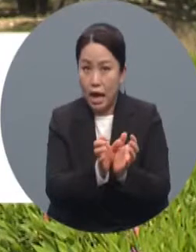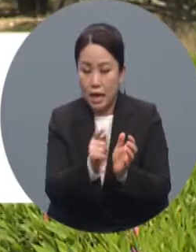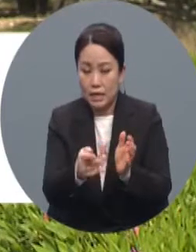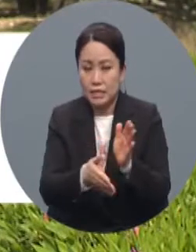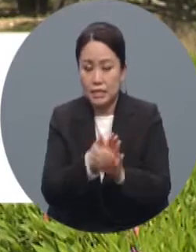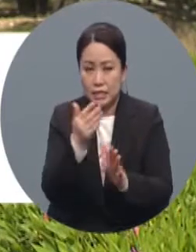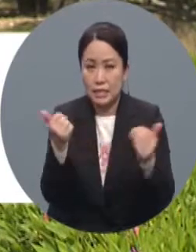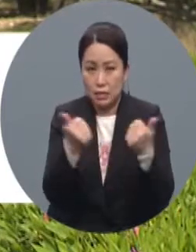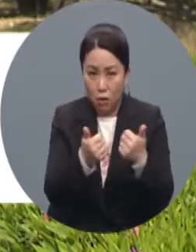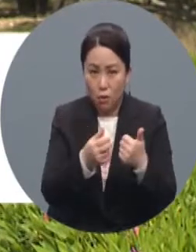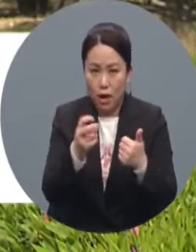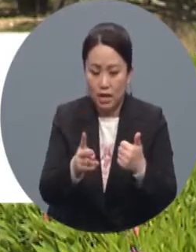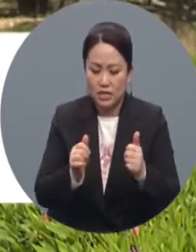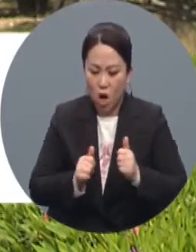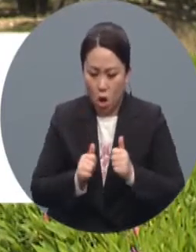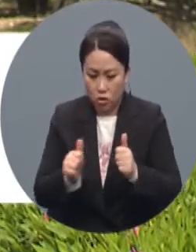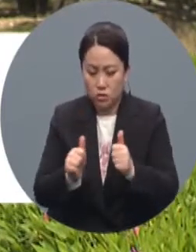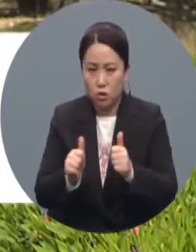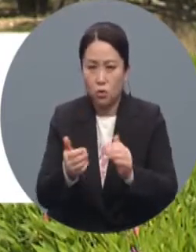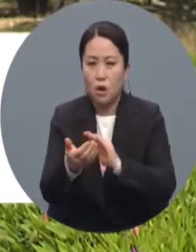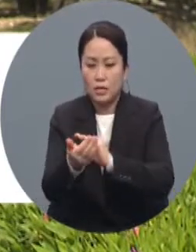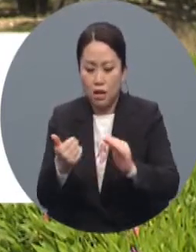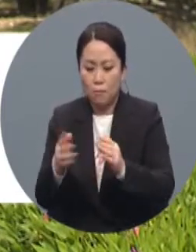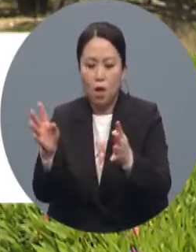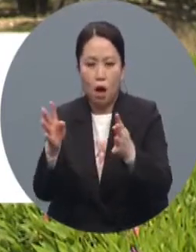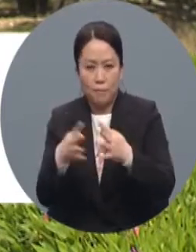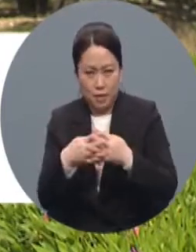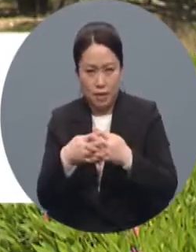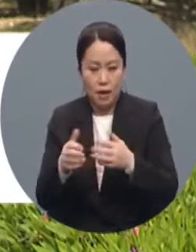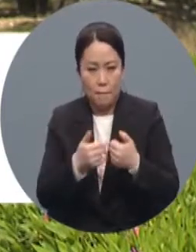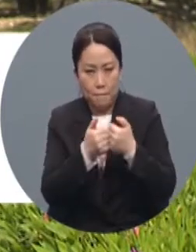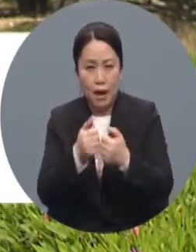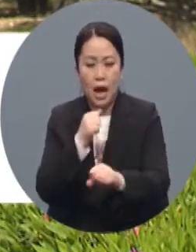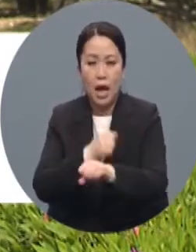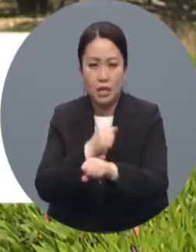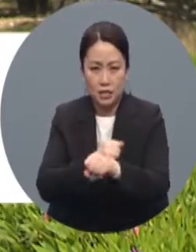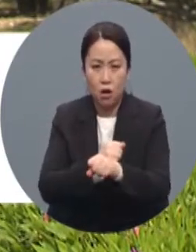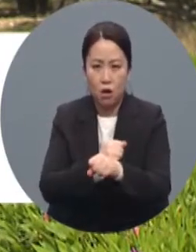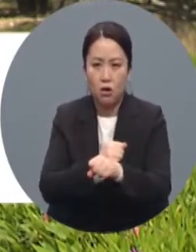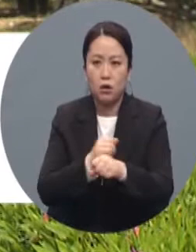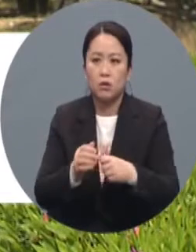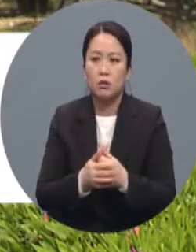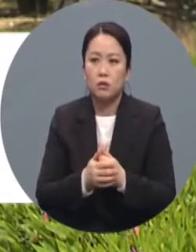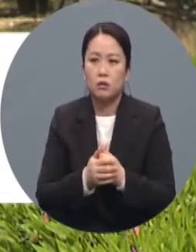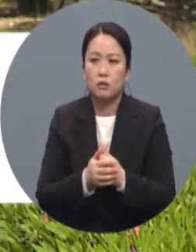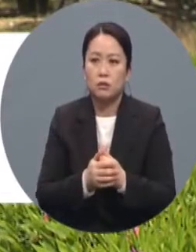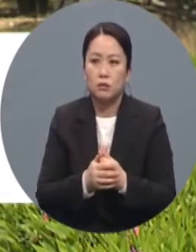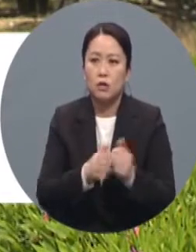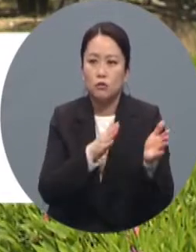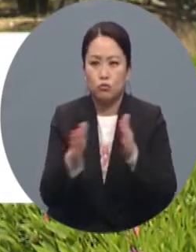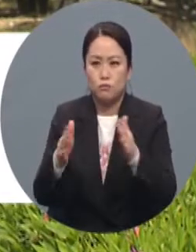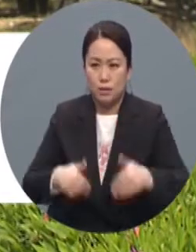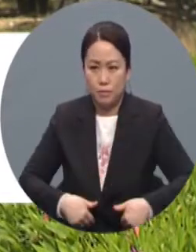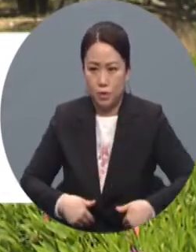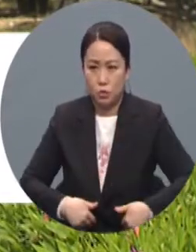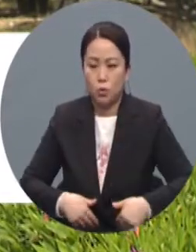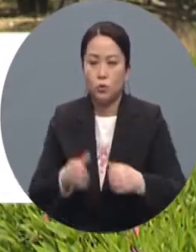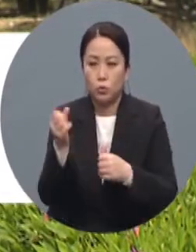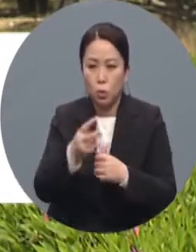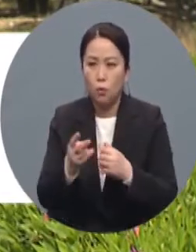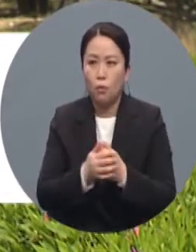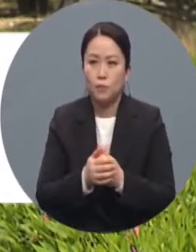적극적인 사전 협의 과정을 통해서 정식 의제를 올릴 수 있는 방향에 마련이 필요하다 할 수 있겠고요.